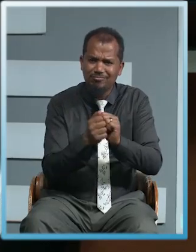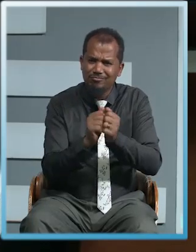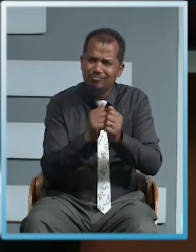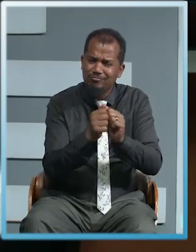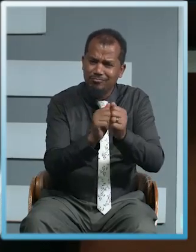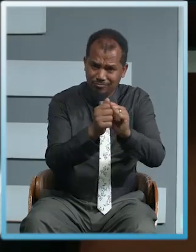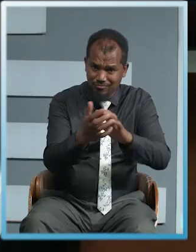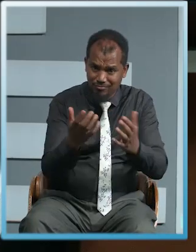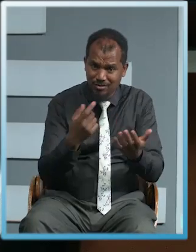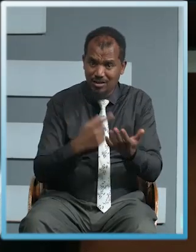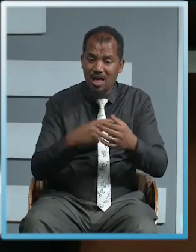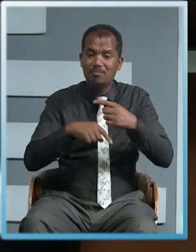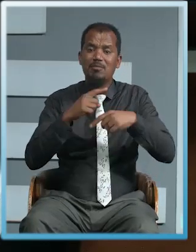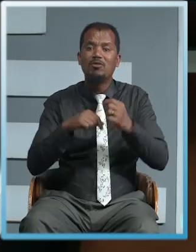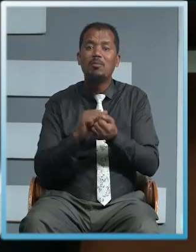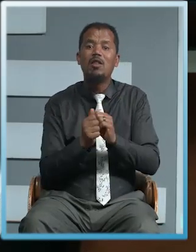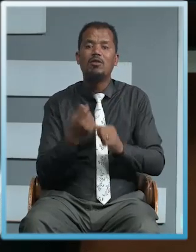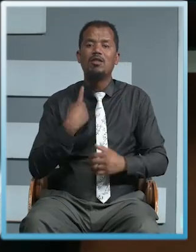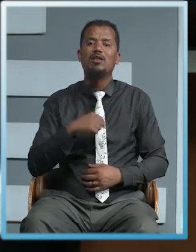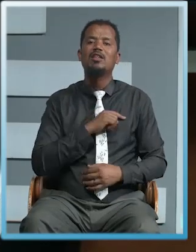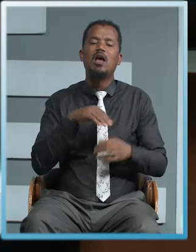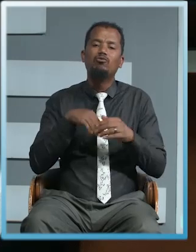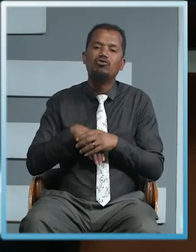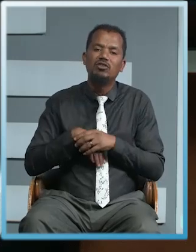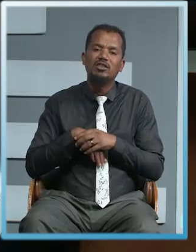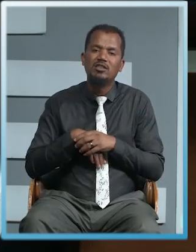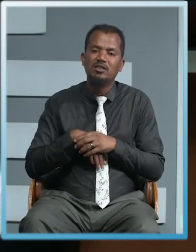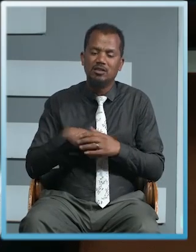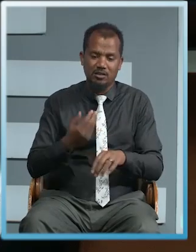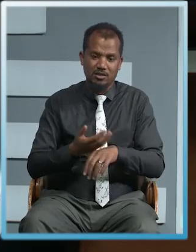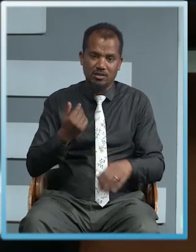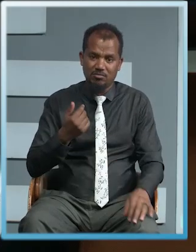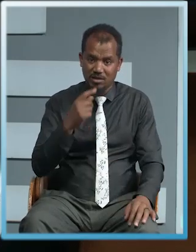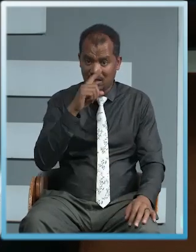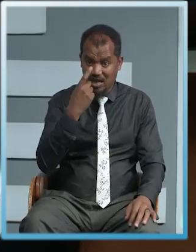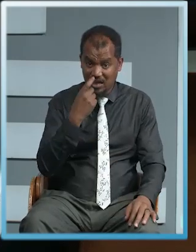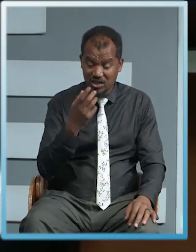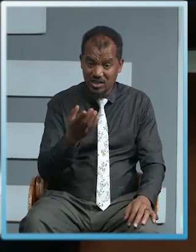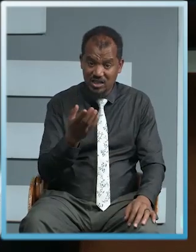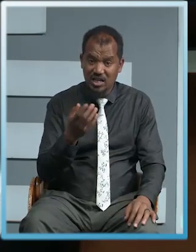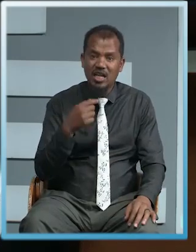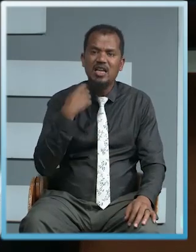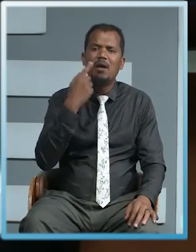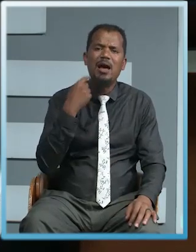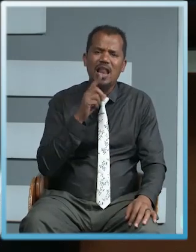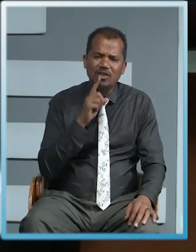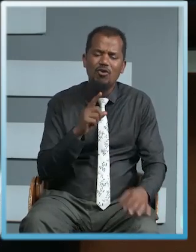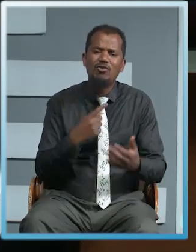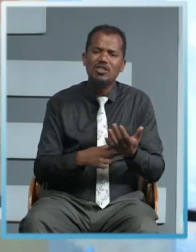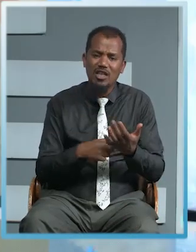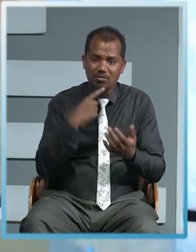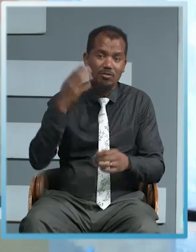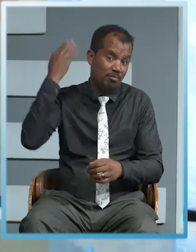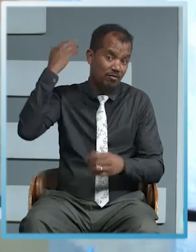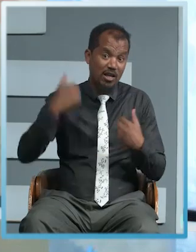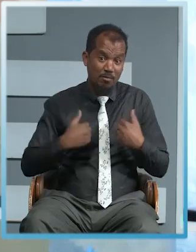منامن يهدبت يا ميمطاو ملواوت انيا مست قدماو لتيكشو تياكي لما ناتشو دي نو لالشو يانغ